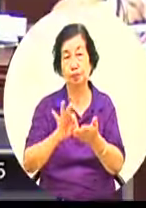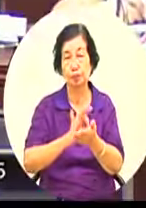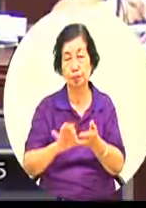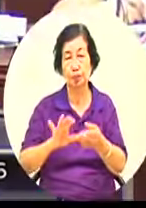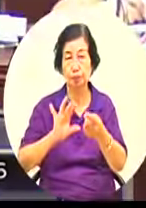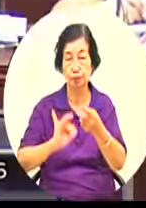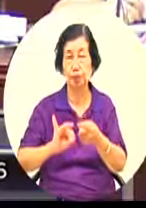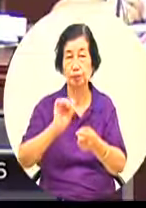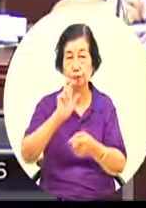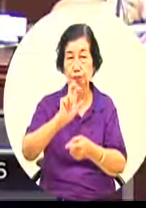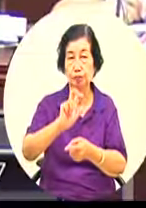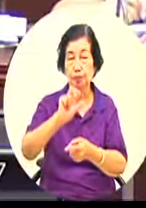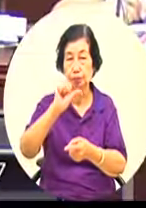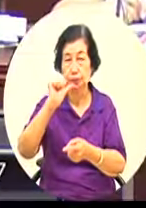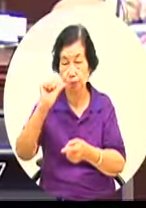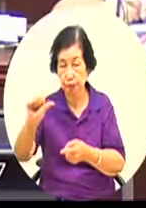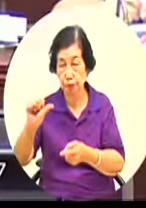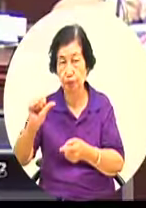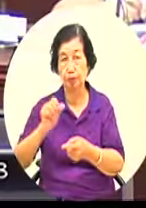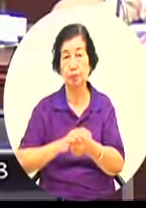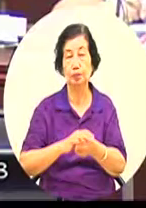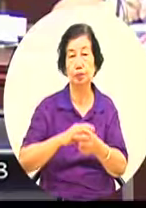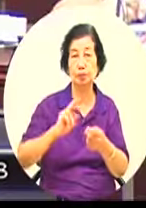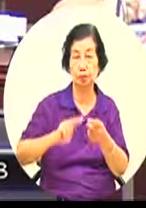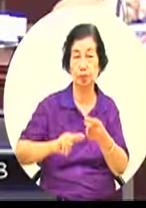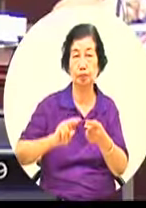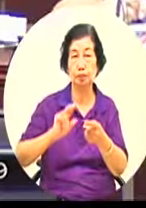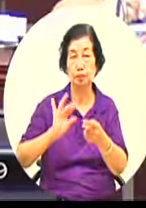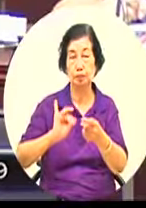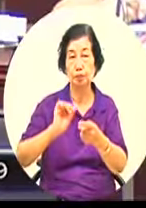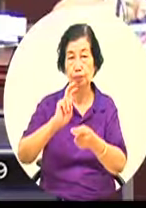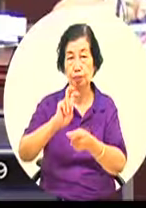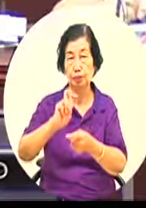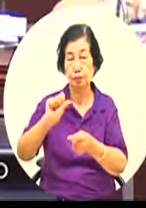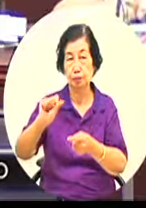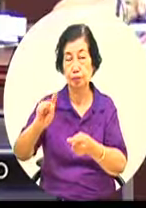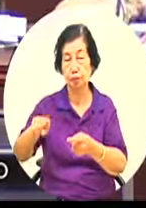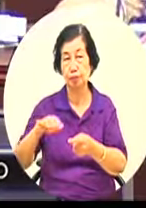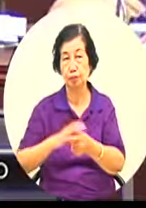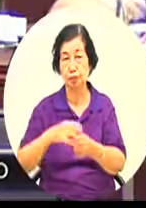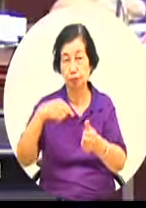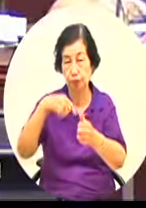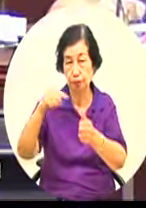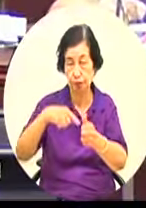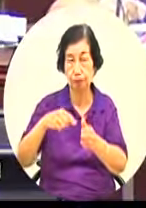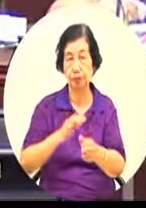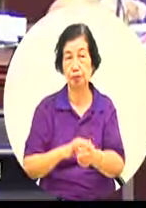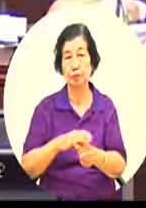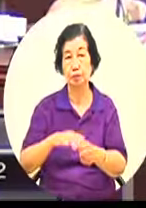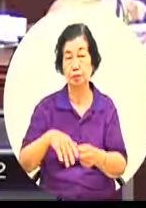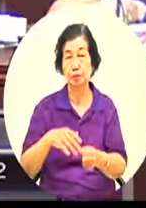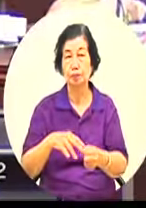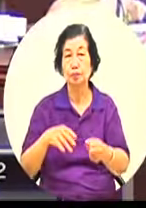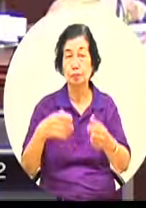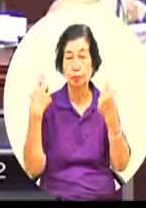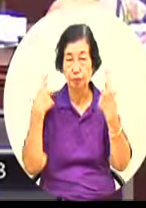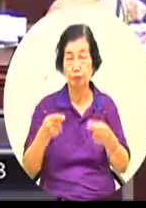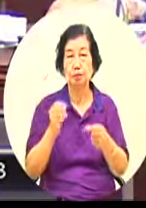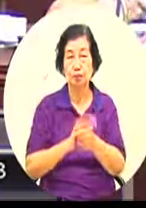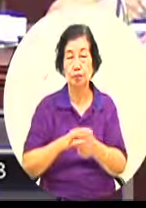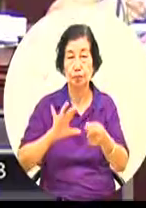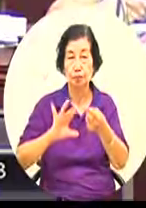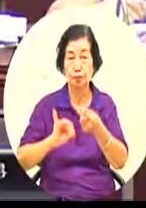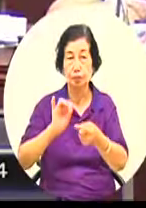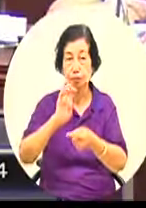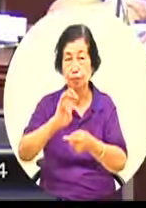有20%用在教学计划跟活动，资本支出只有4%。所以我们大致都是按照学校提出来的需